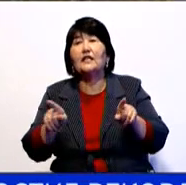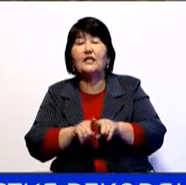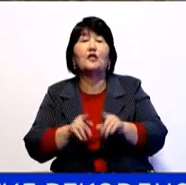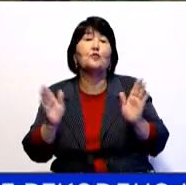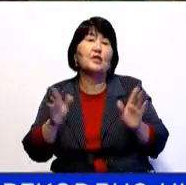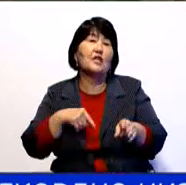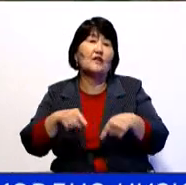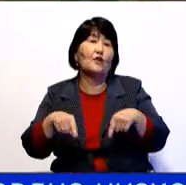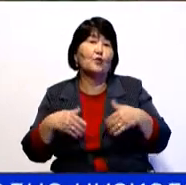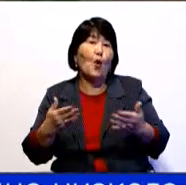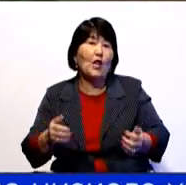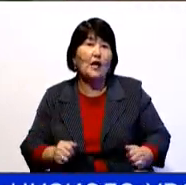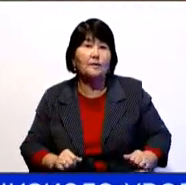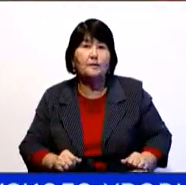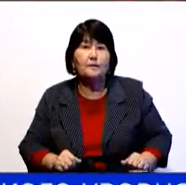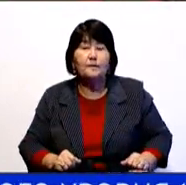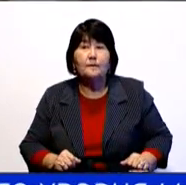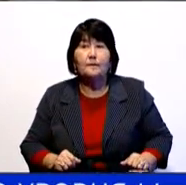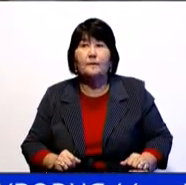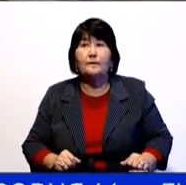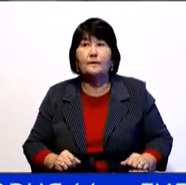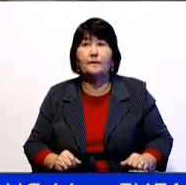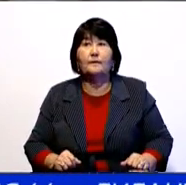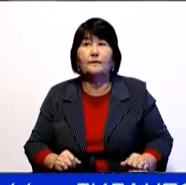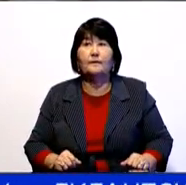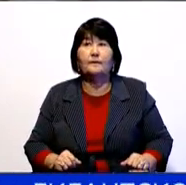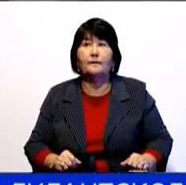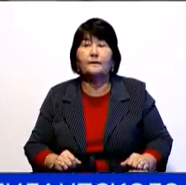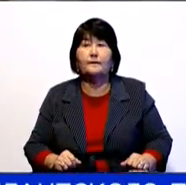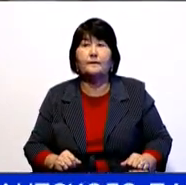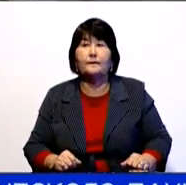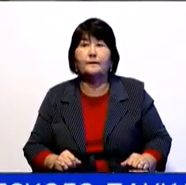мини-футбола. Лимар Иргебаева, Асхар Тажиев, Паужан Кужамуратов, Торихан Кужахметов, телеканал Кызылорда.